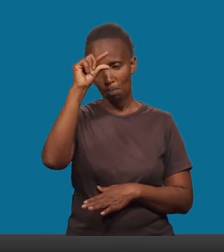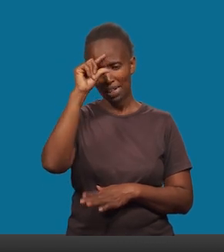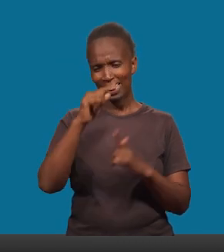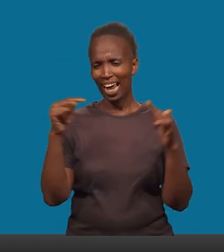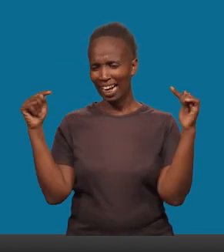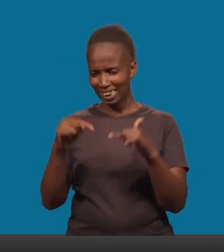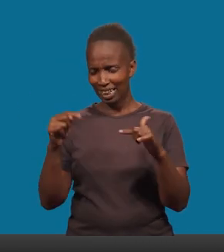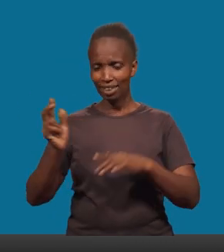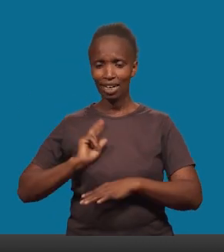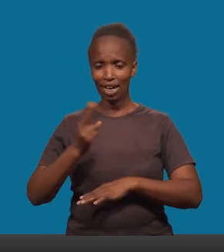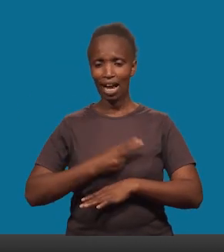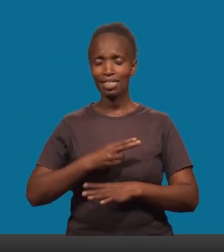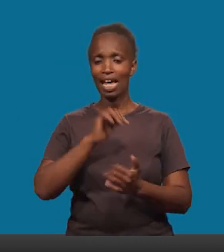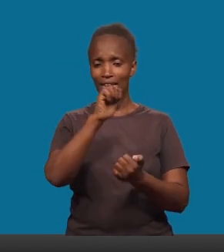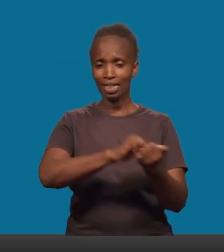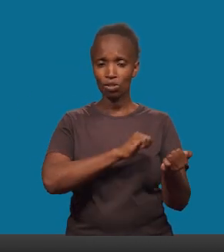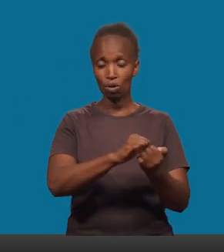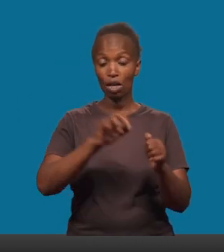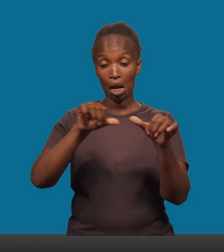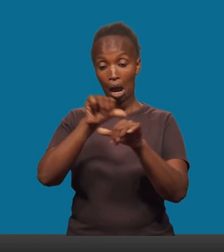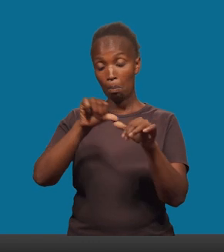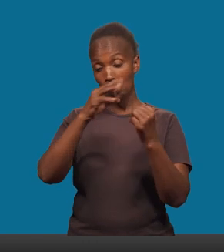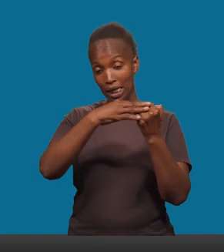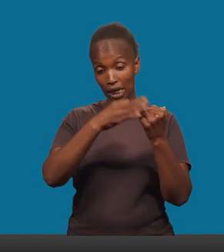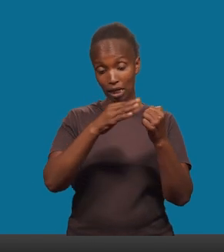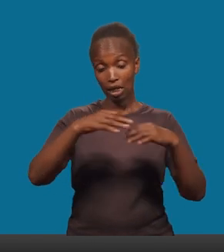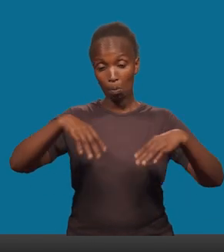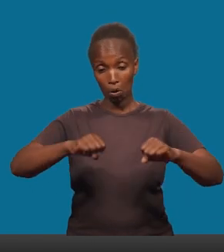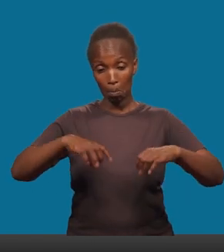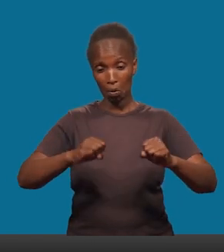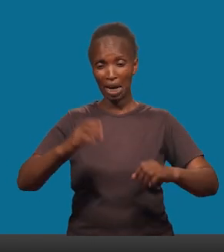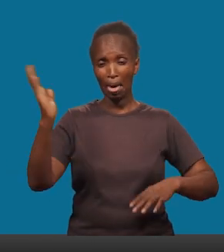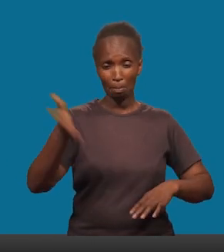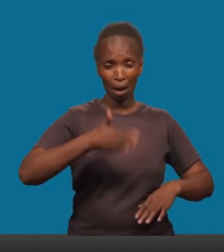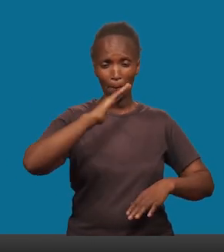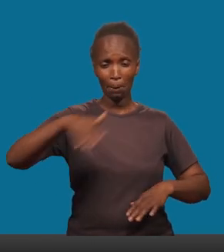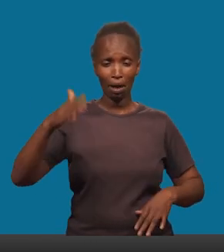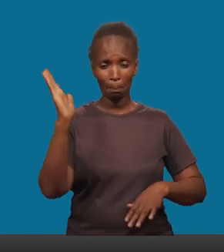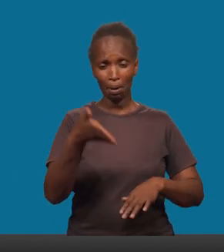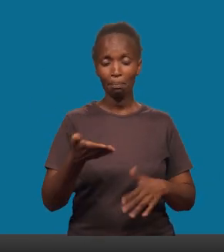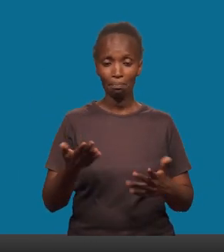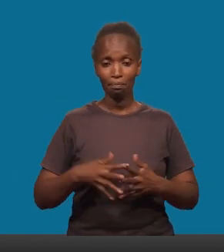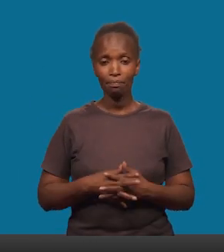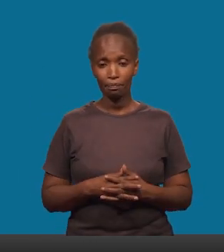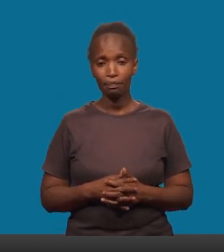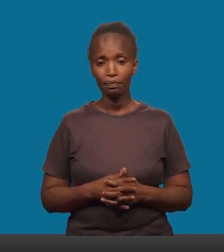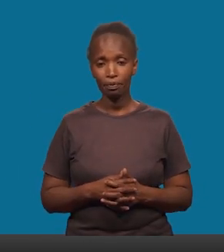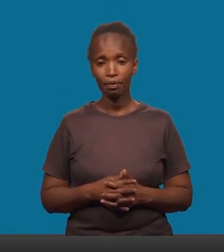kaunti. Wakatufahamia kwa ofisi yetu, wakaumiza pikipiki zaidi ya 8, walikuwa na katakata na majembe na mapanga walikuwa